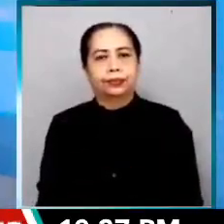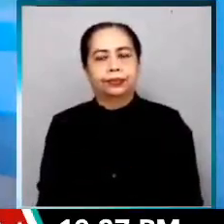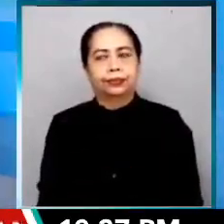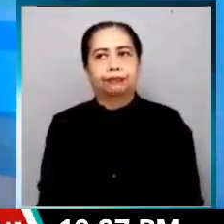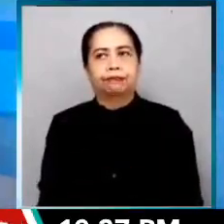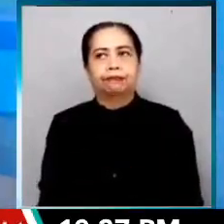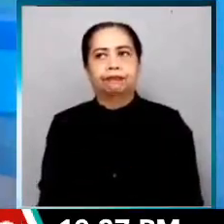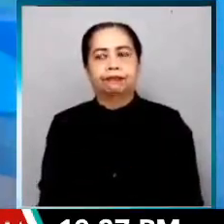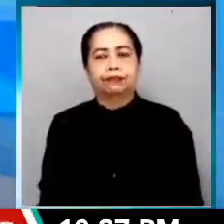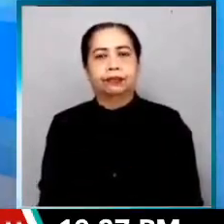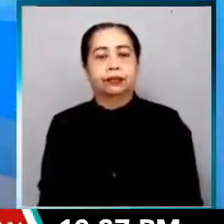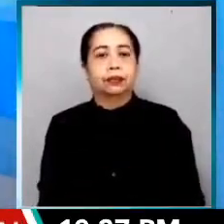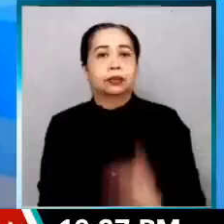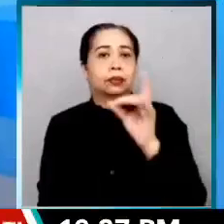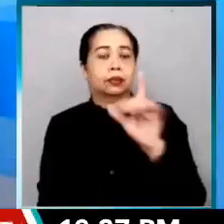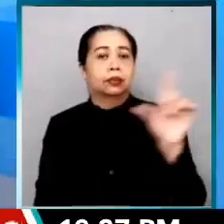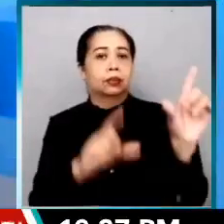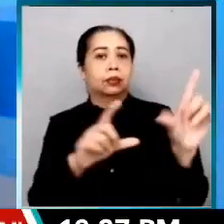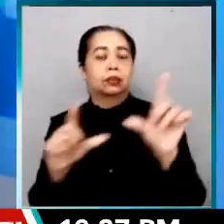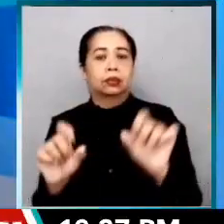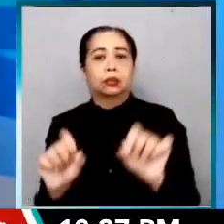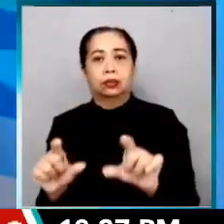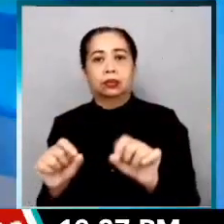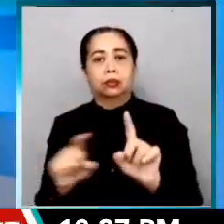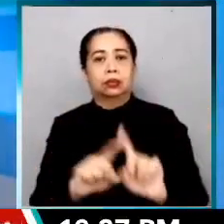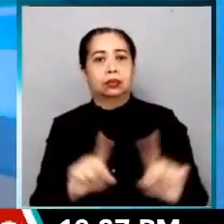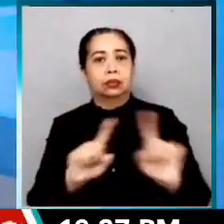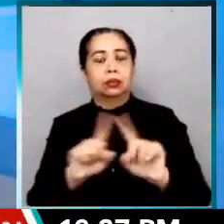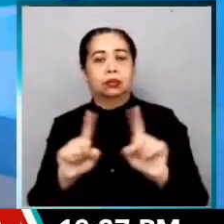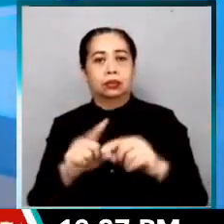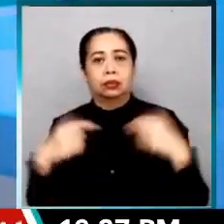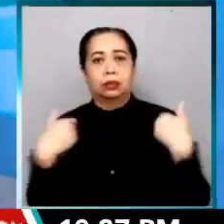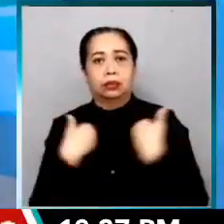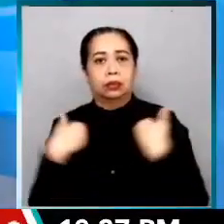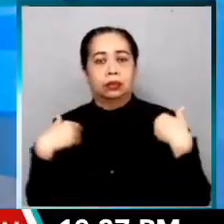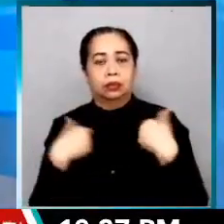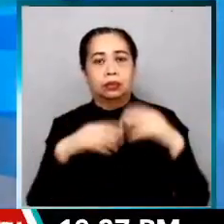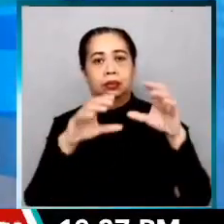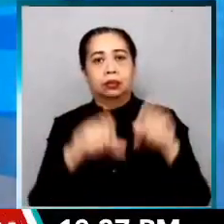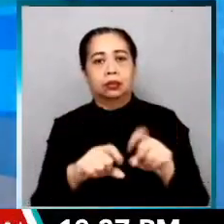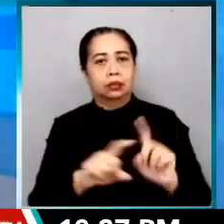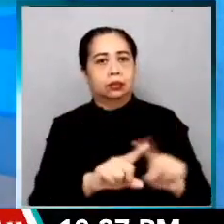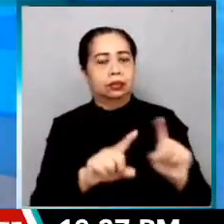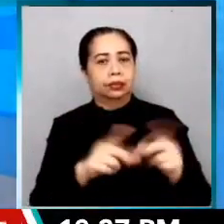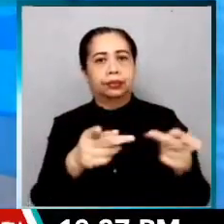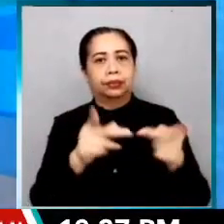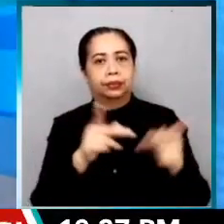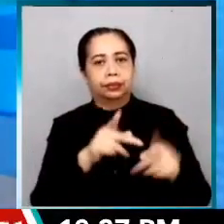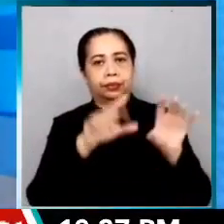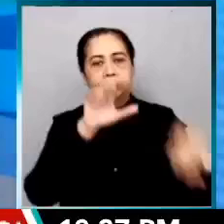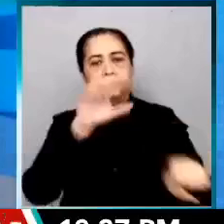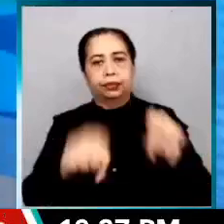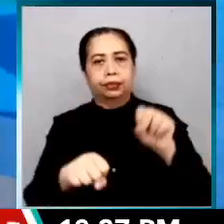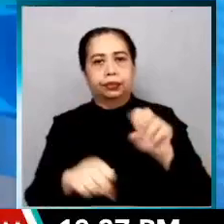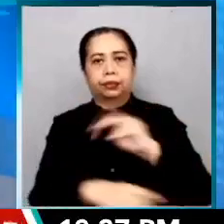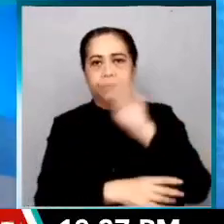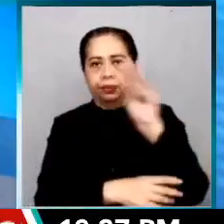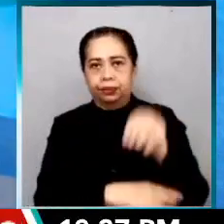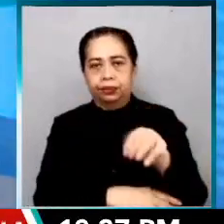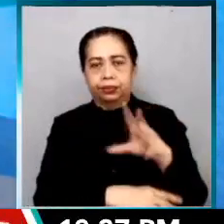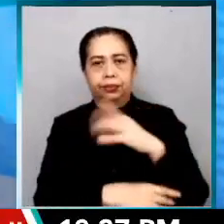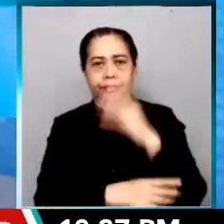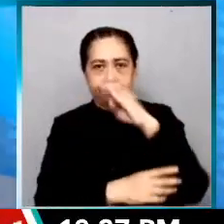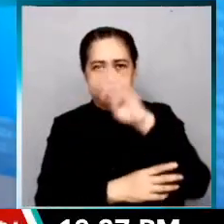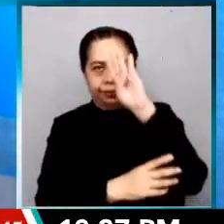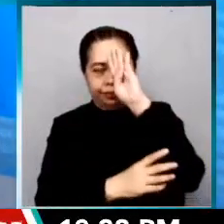8 suspect sa pagbebenta ng iba't ibang hayop ang naaresto sa magkakahiwalay na operasyon sa Metro Manila at Cavite. Ang ilan sa